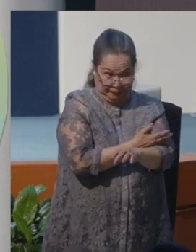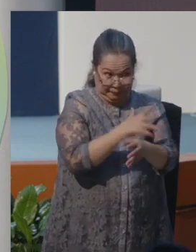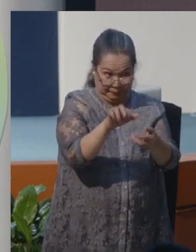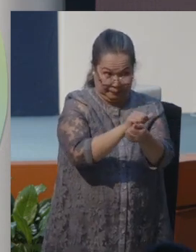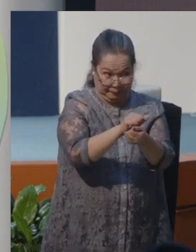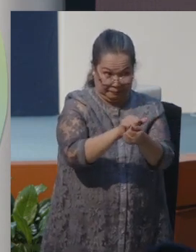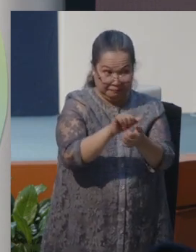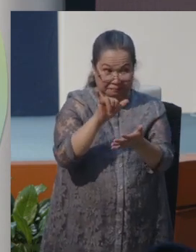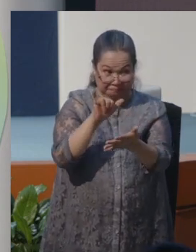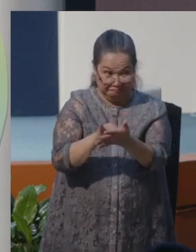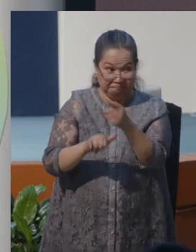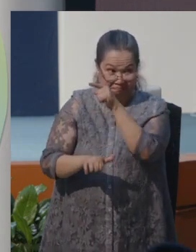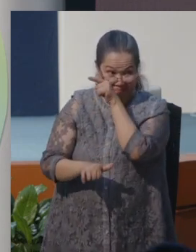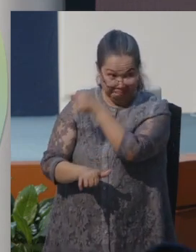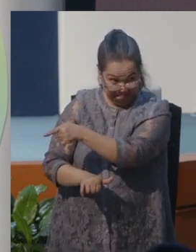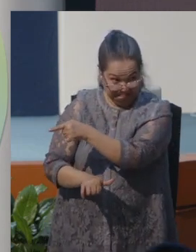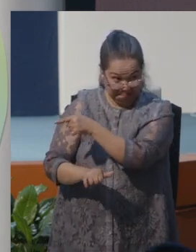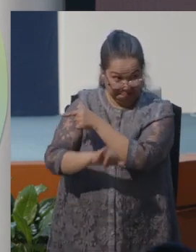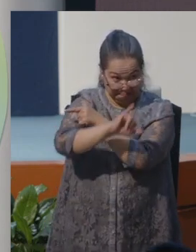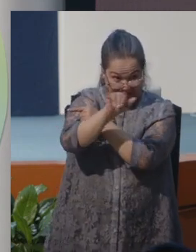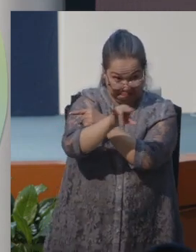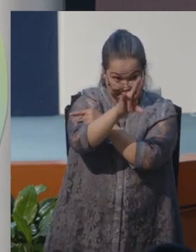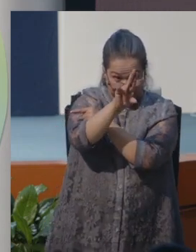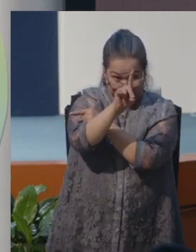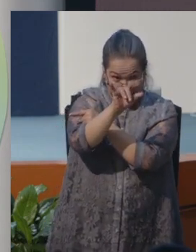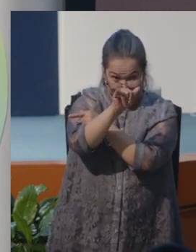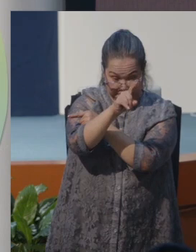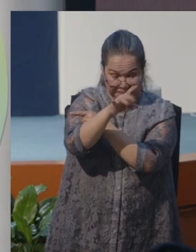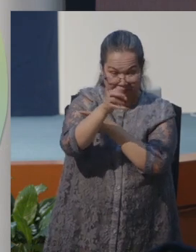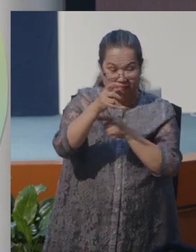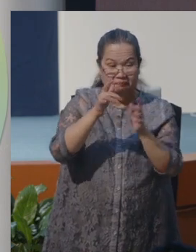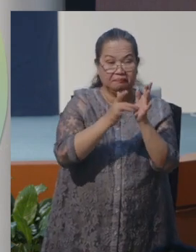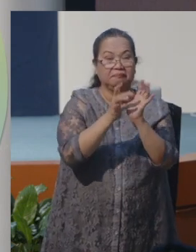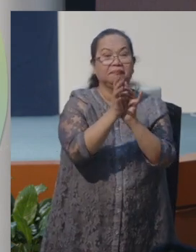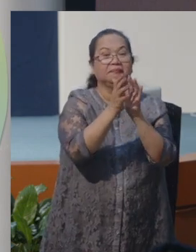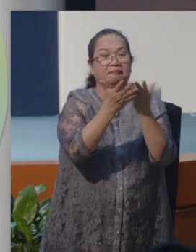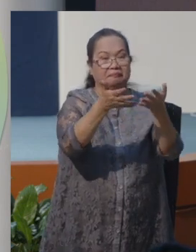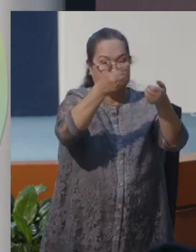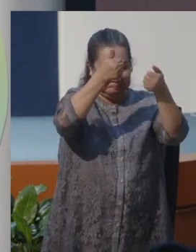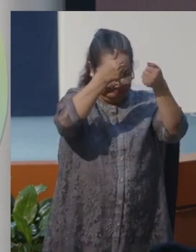si Judas yon, that the scripture might be fulfilled.